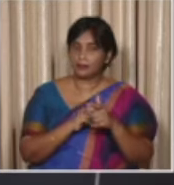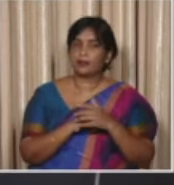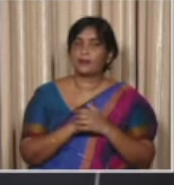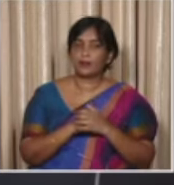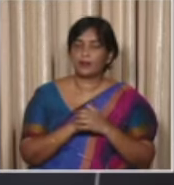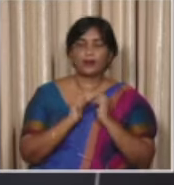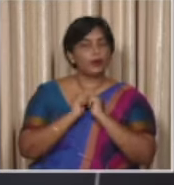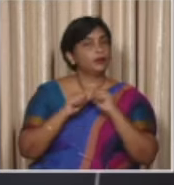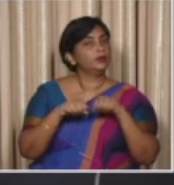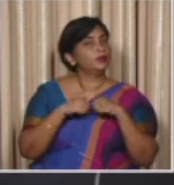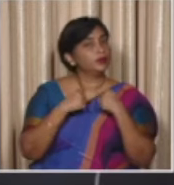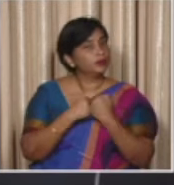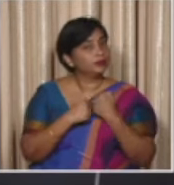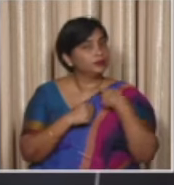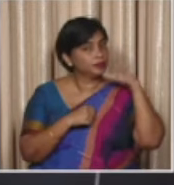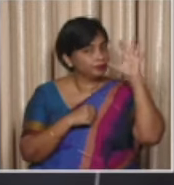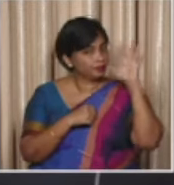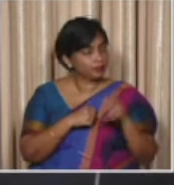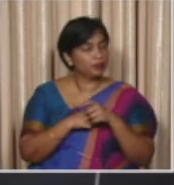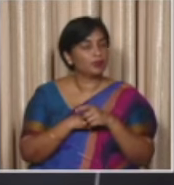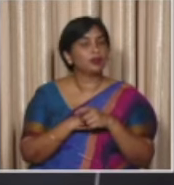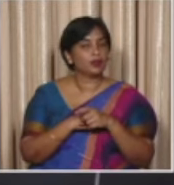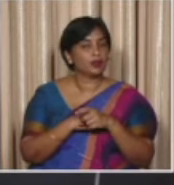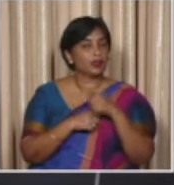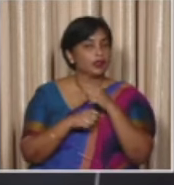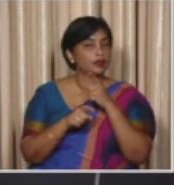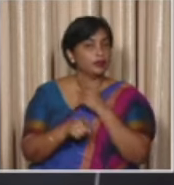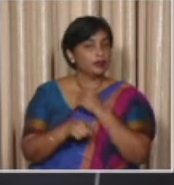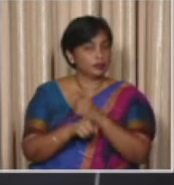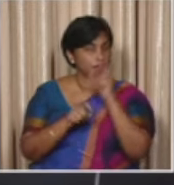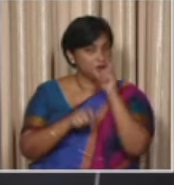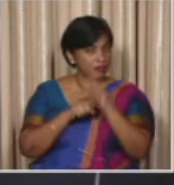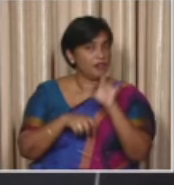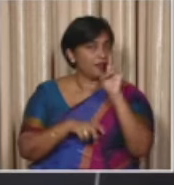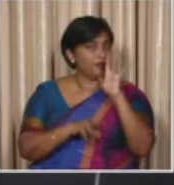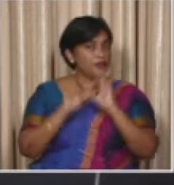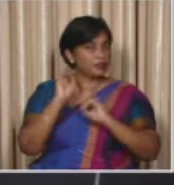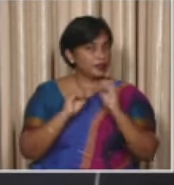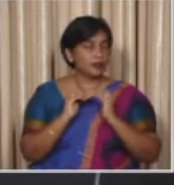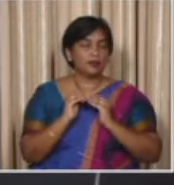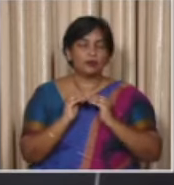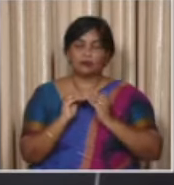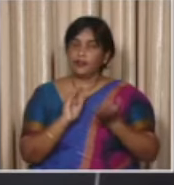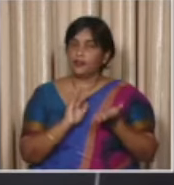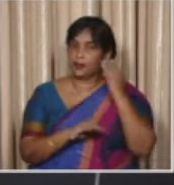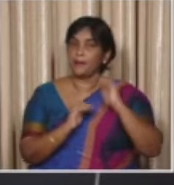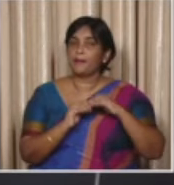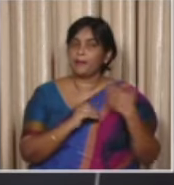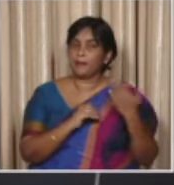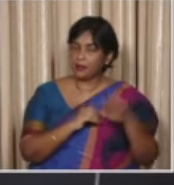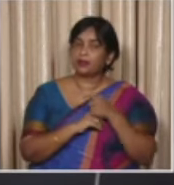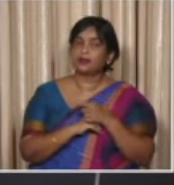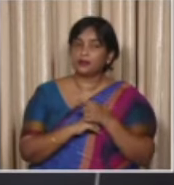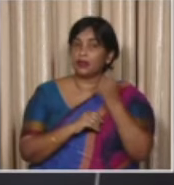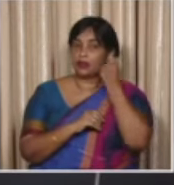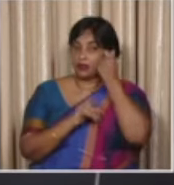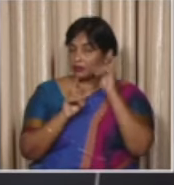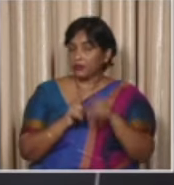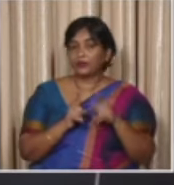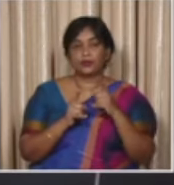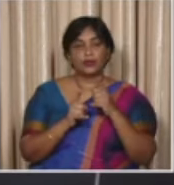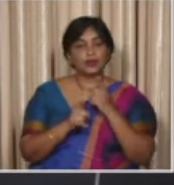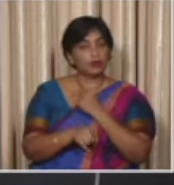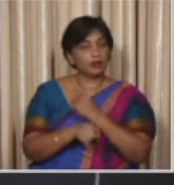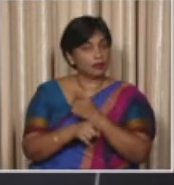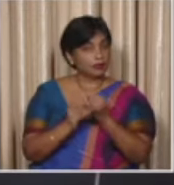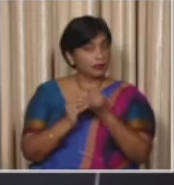උච්ච සමිතියෙන් ගෙනාවේ අර අධ්‍යන කාර්යබලන්ට 125 වැඩි කිරීමෙන් පස්සේ. එතකොට දැන් මෙතන මතයක් එන්න පුළුවන් අධ්‍යන